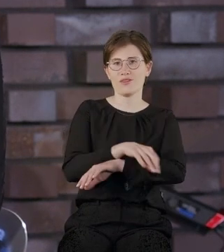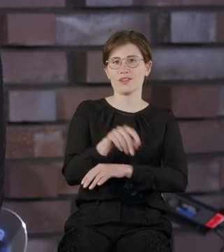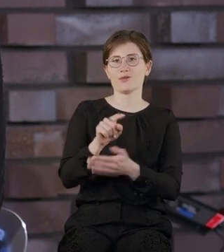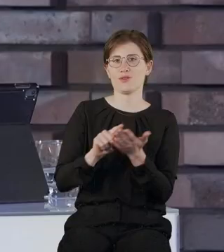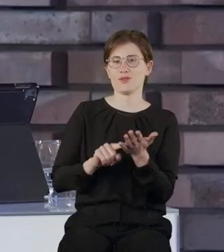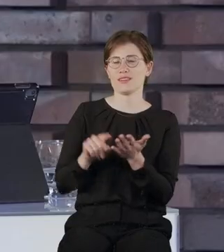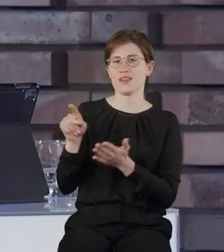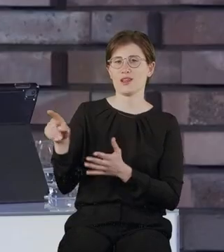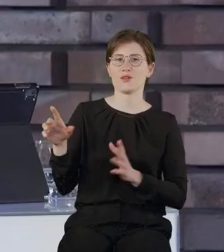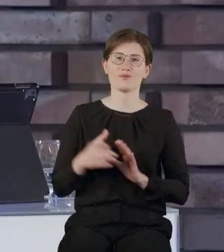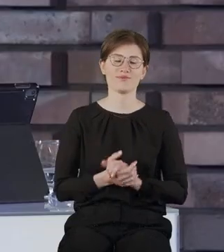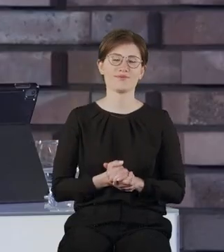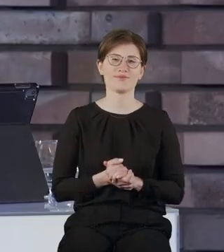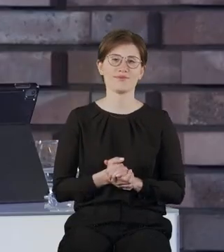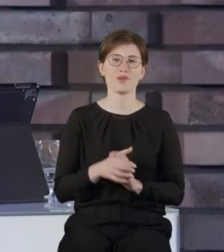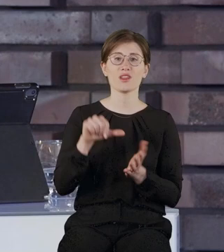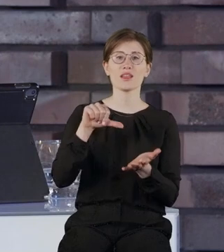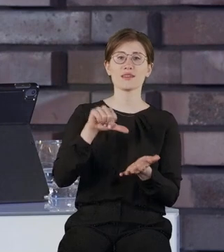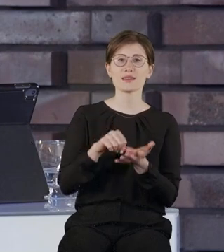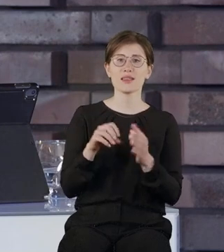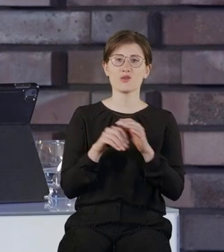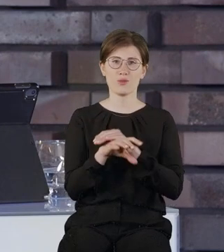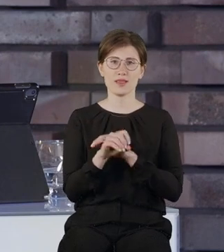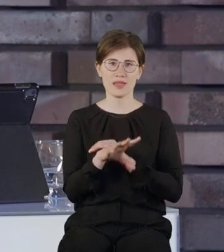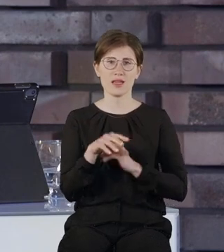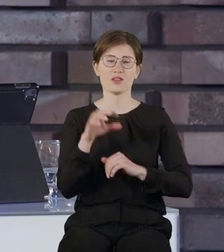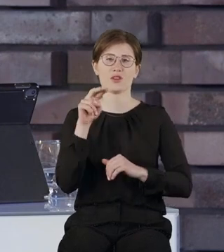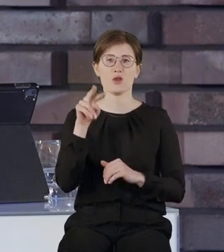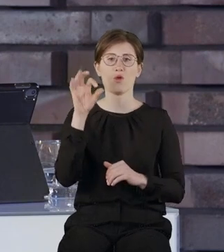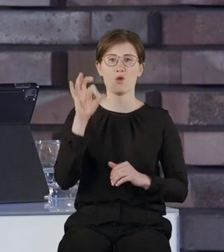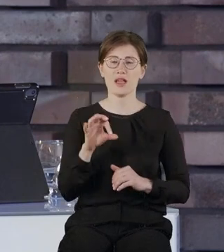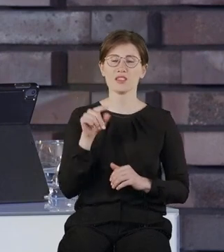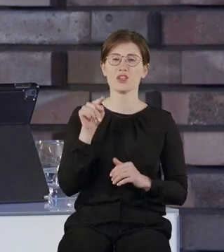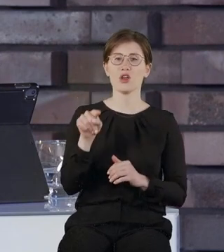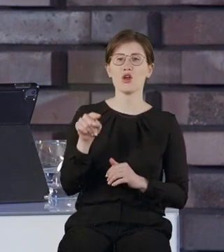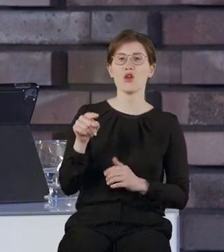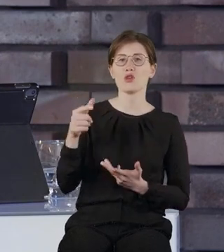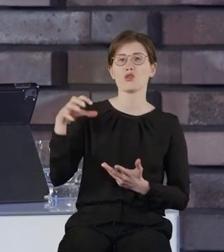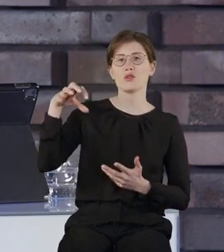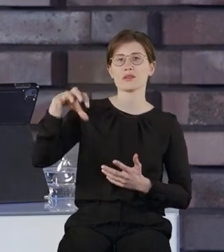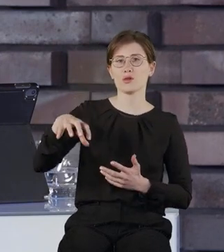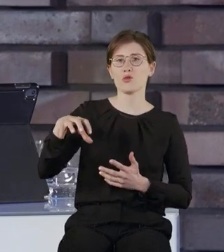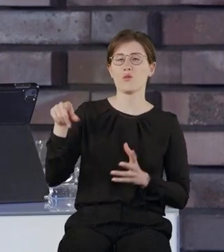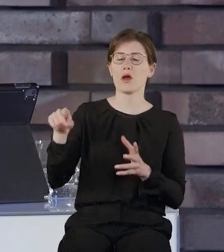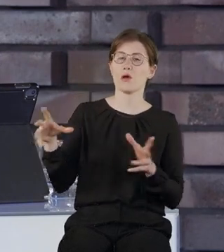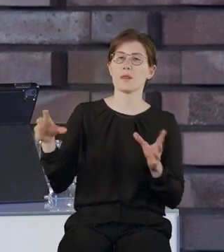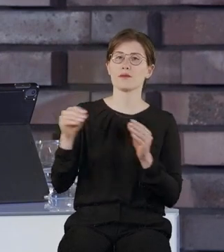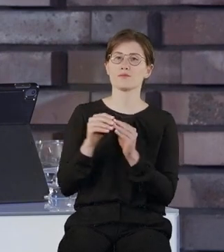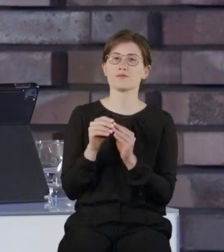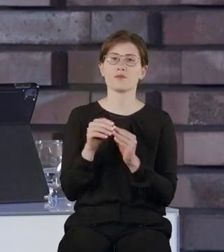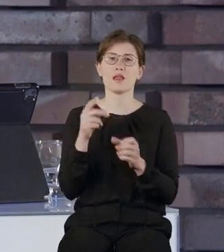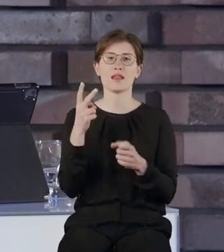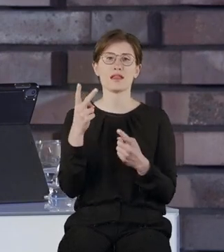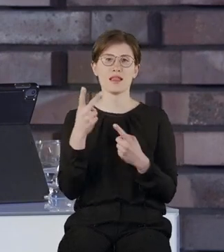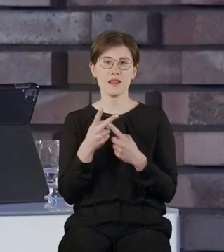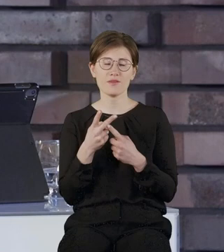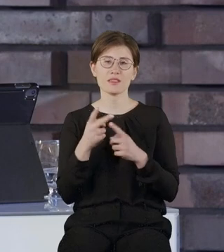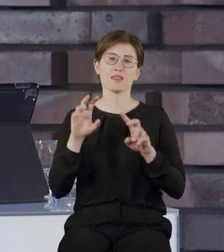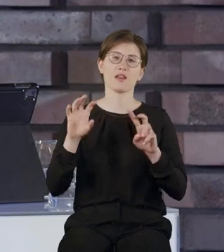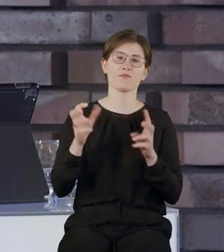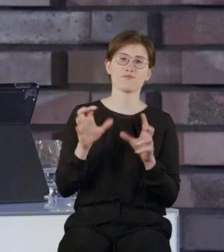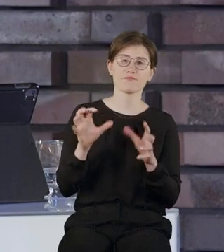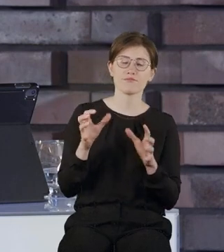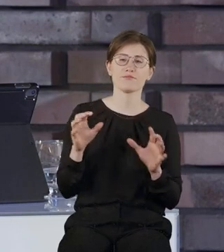Filmowej. Centrum Medialne Uniwersytetu Śląskiego to jednostka skupiająca telewizję internetową UŚ-TV, studenckie radio